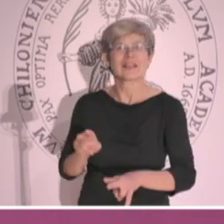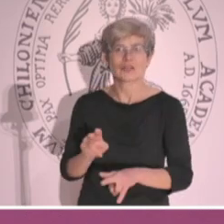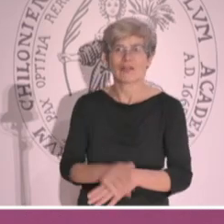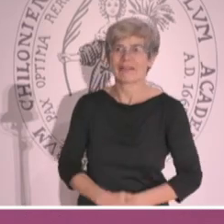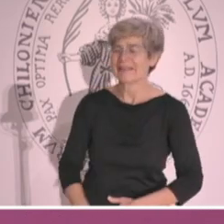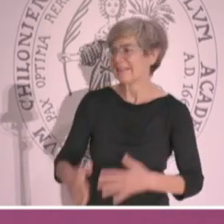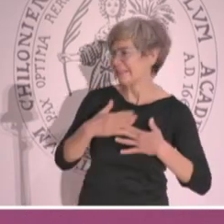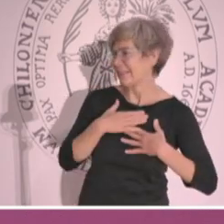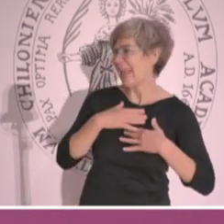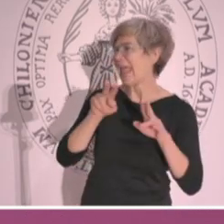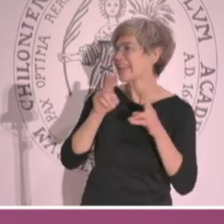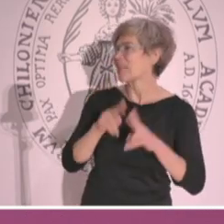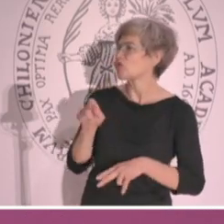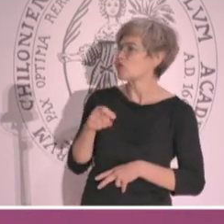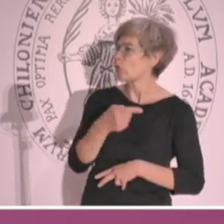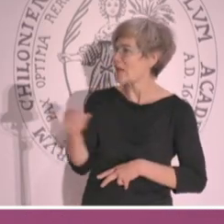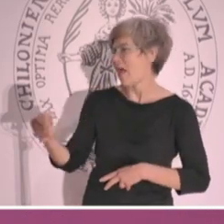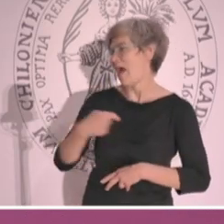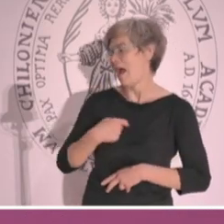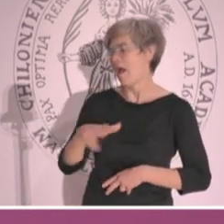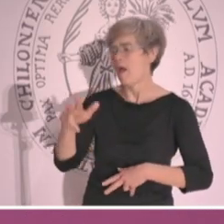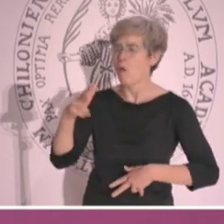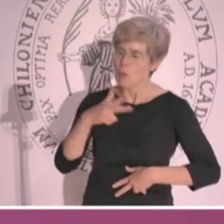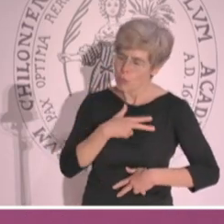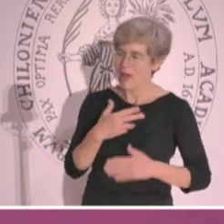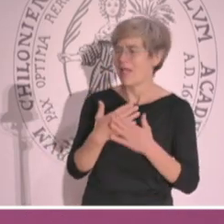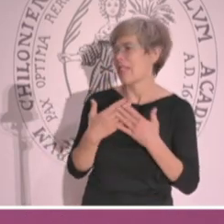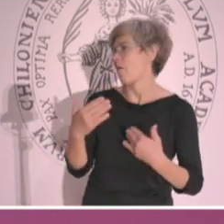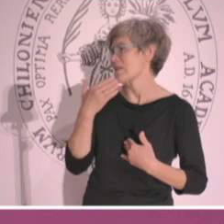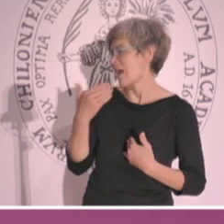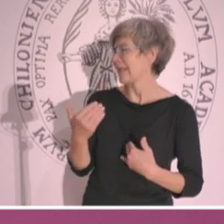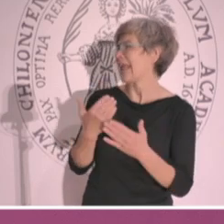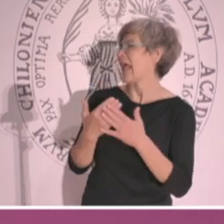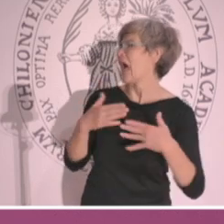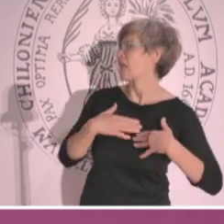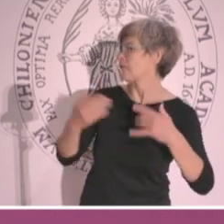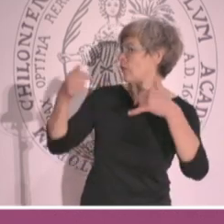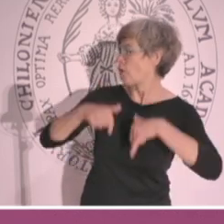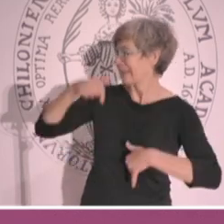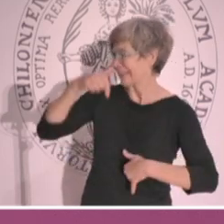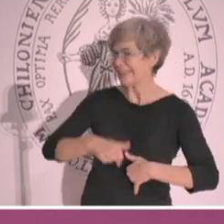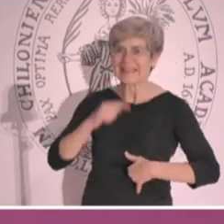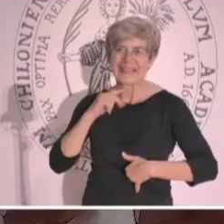international students, I very warmly welcome you to Kiel University.